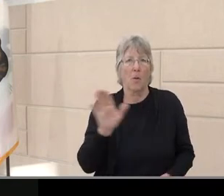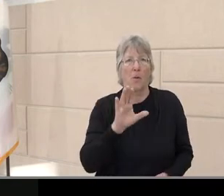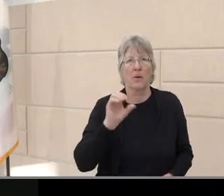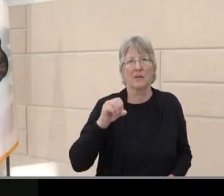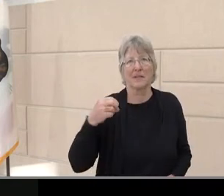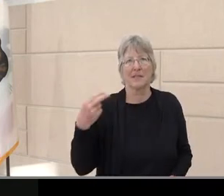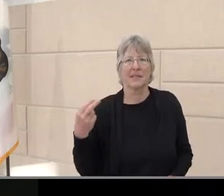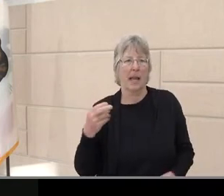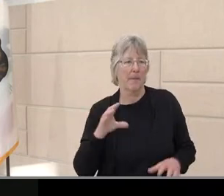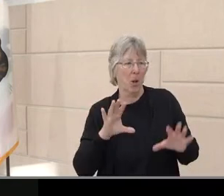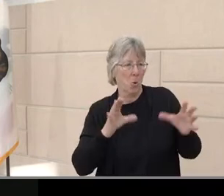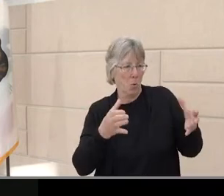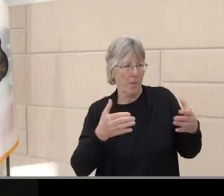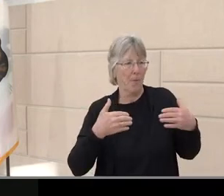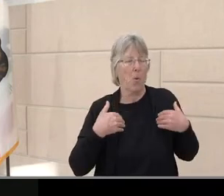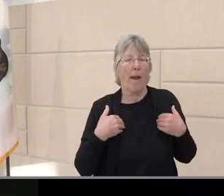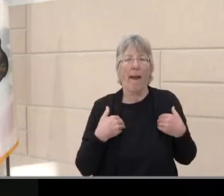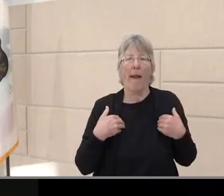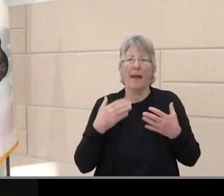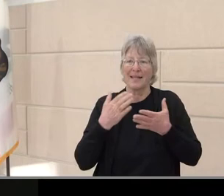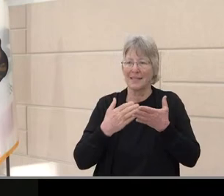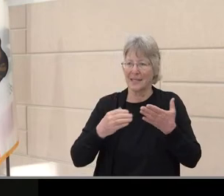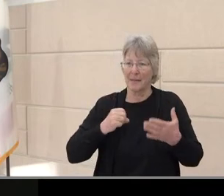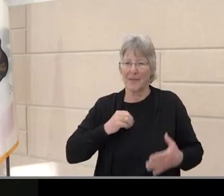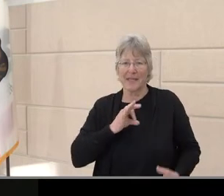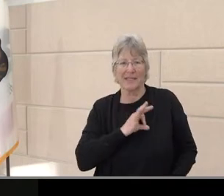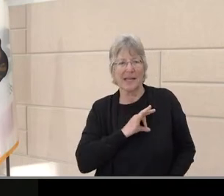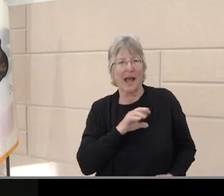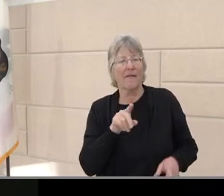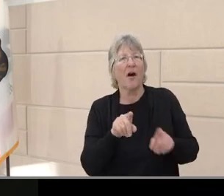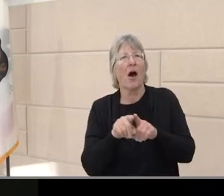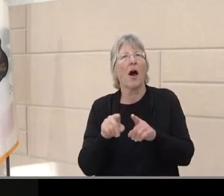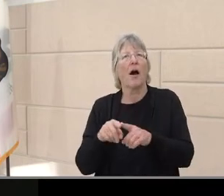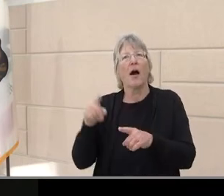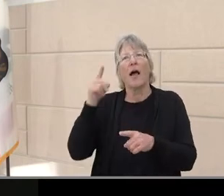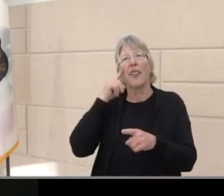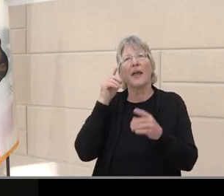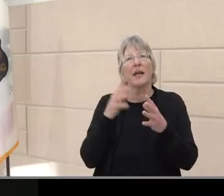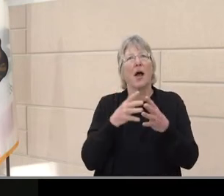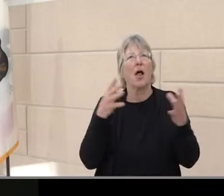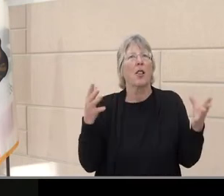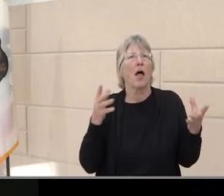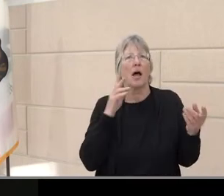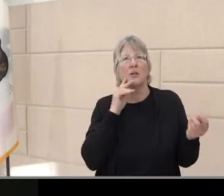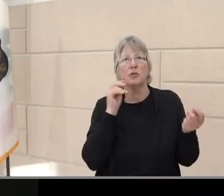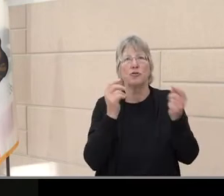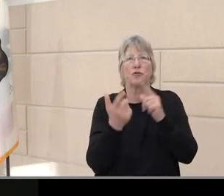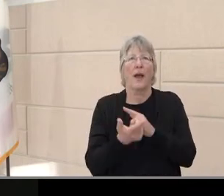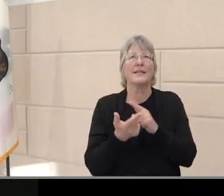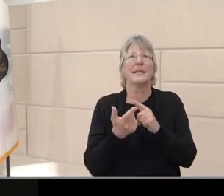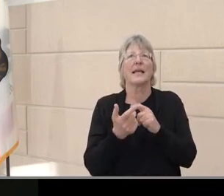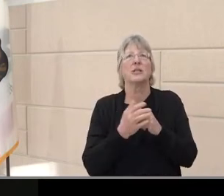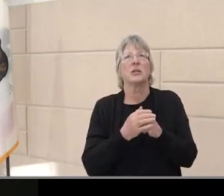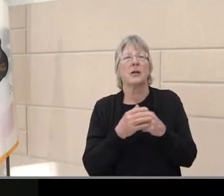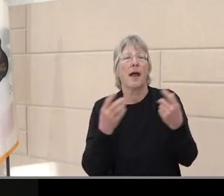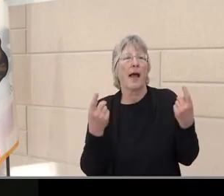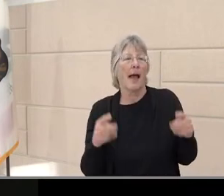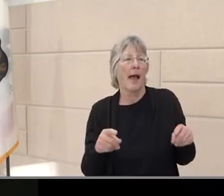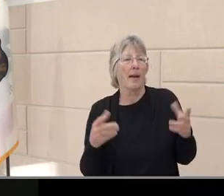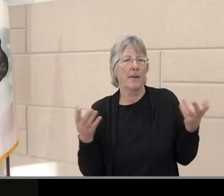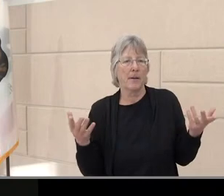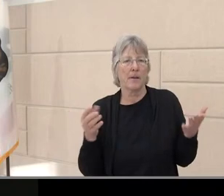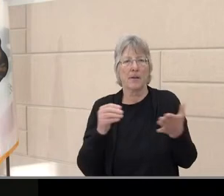នៅពេលដែលអ្នកស្រីបានបំពេញកិច្ចការជាមួយក្រុមរួមចំណាយផ្សេងៗក្នុងក្រសួងអប់រំ District Long Beach នឹងគឺ